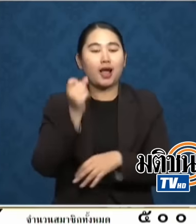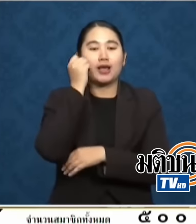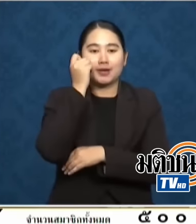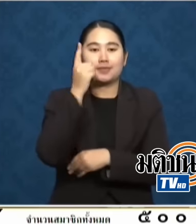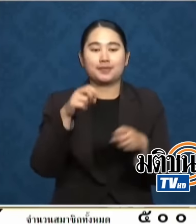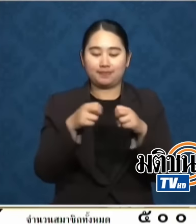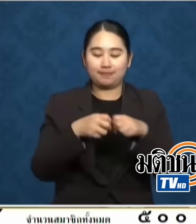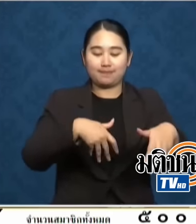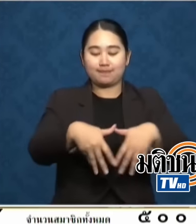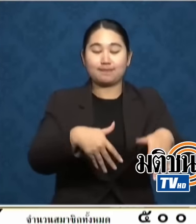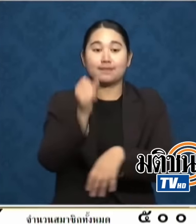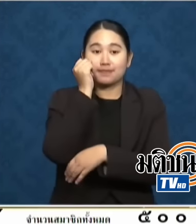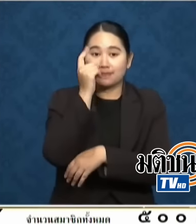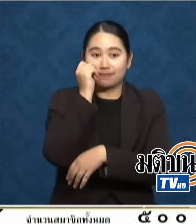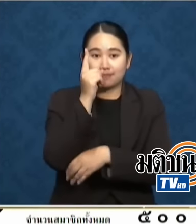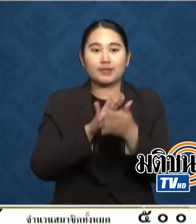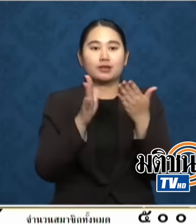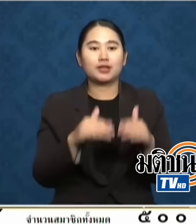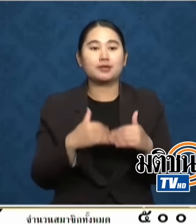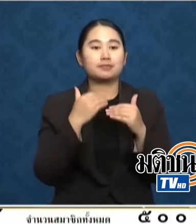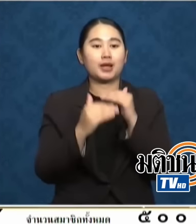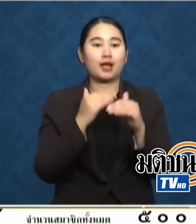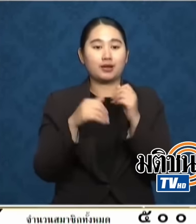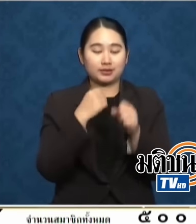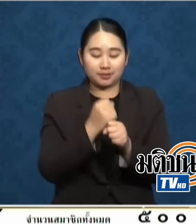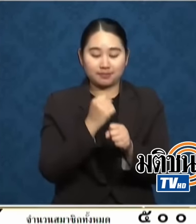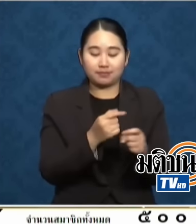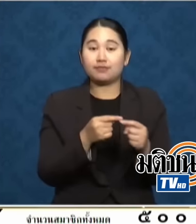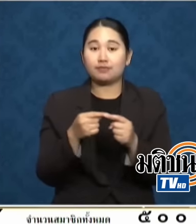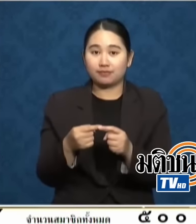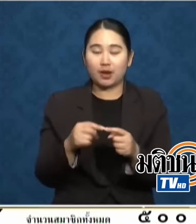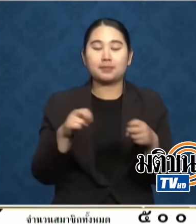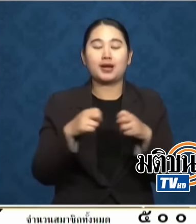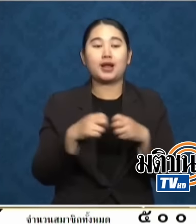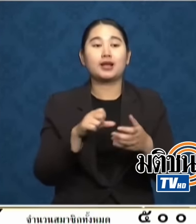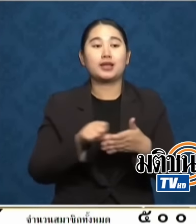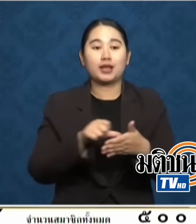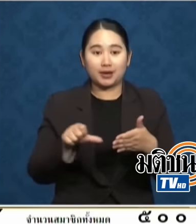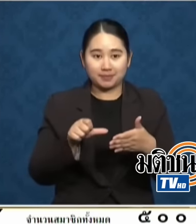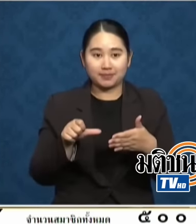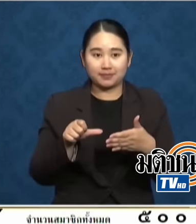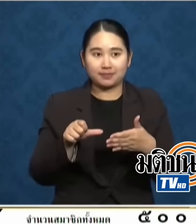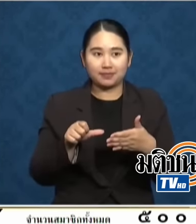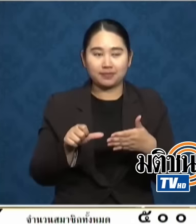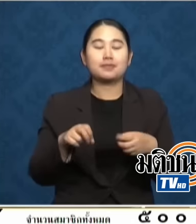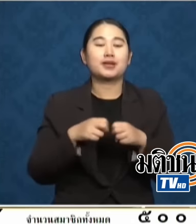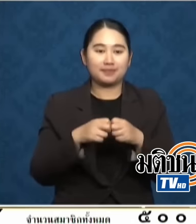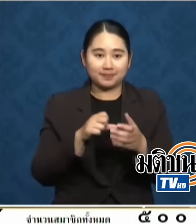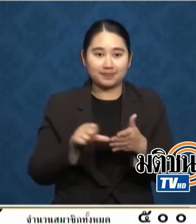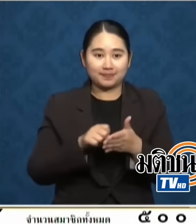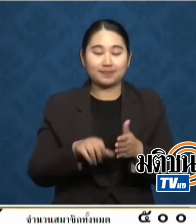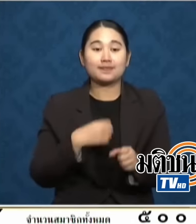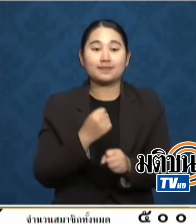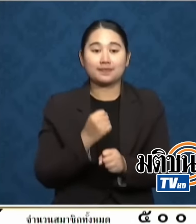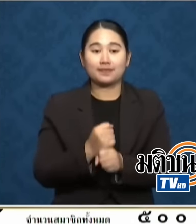านี้และกำลังจะเป็นก้าวสำคัญไปสู่การแก้ปัญหาที่มากยิ่งขึ้นได้